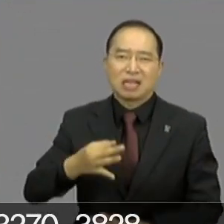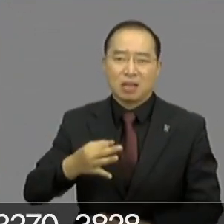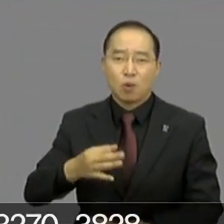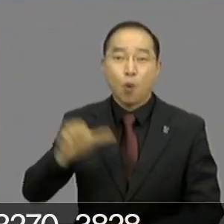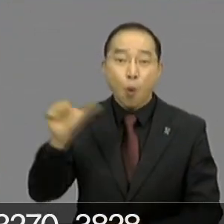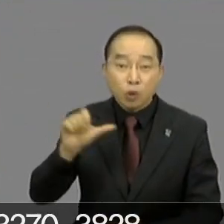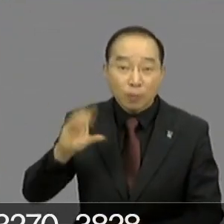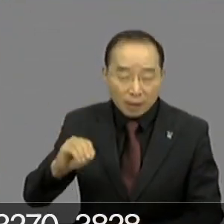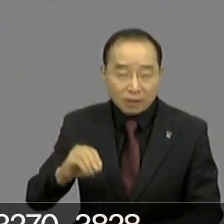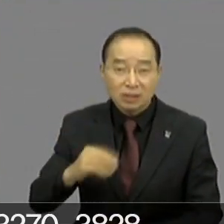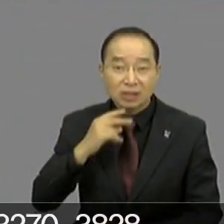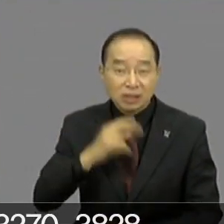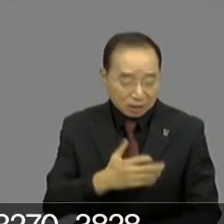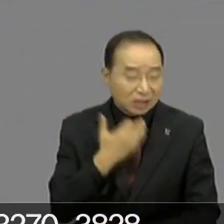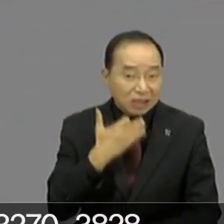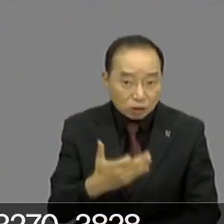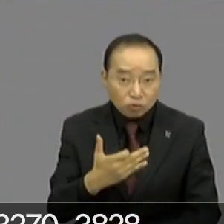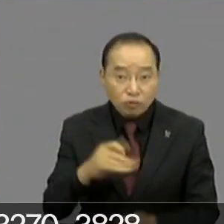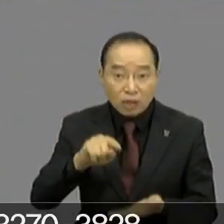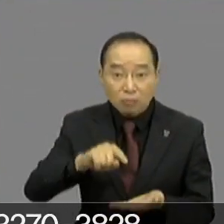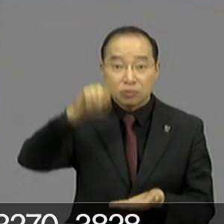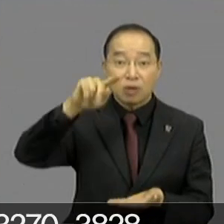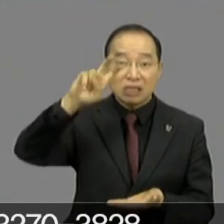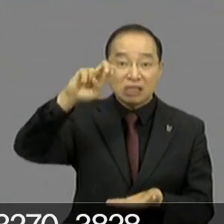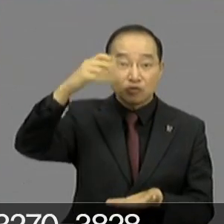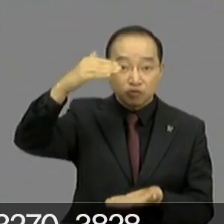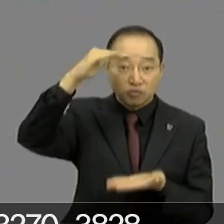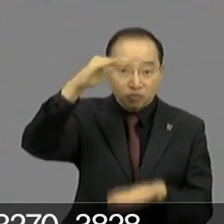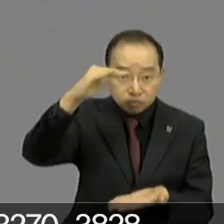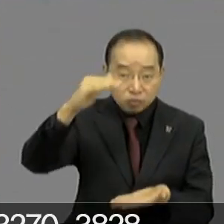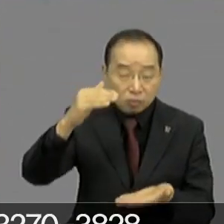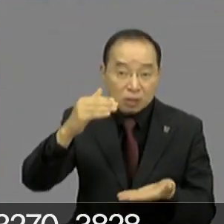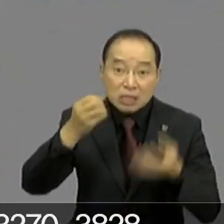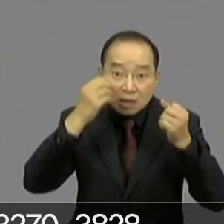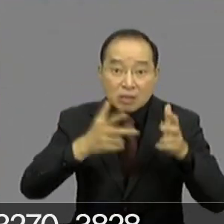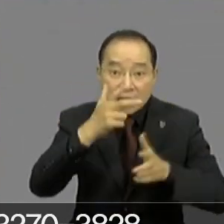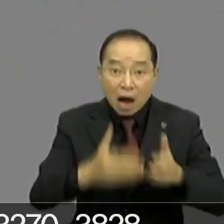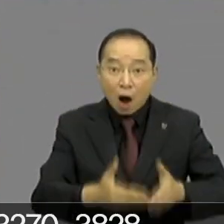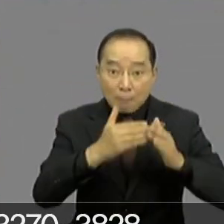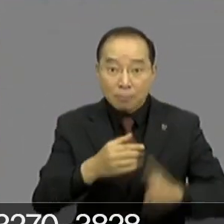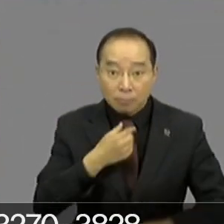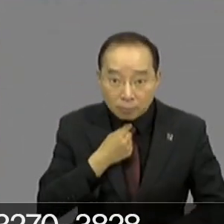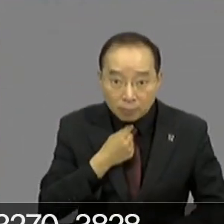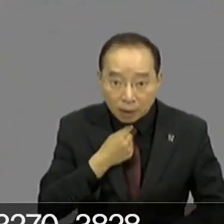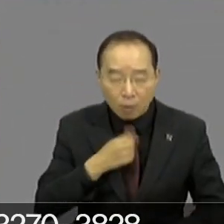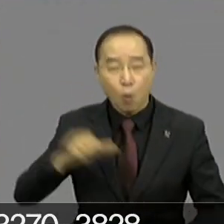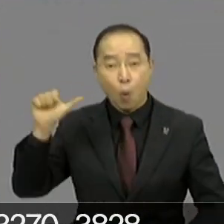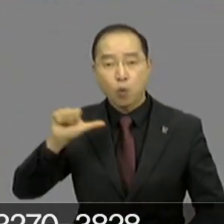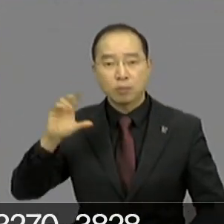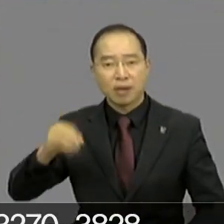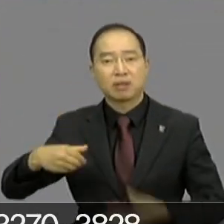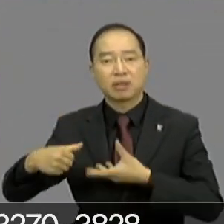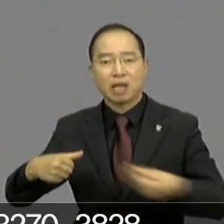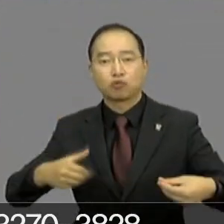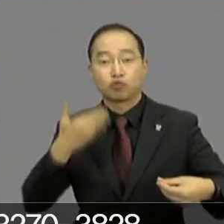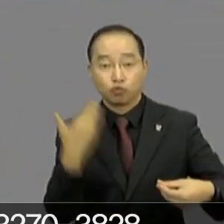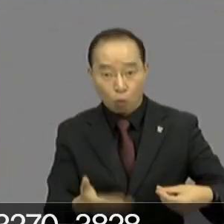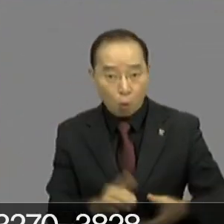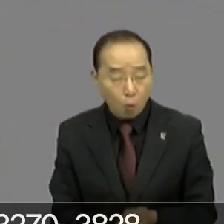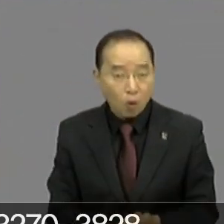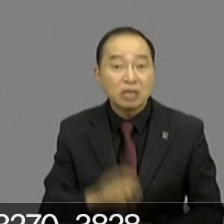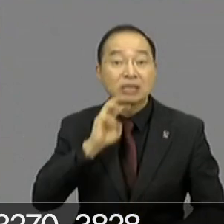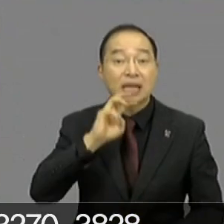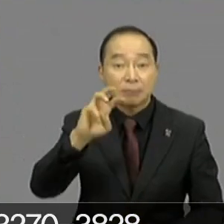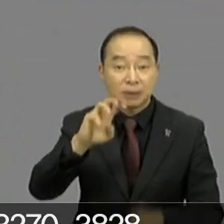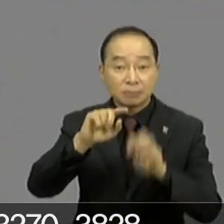19세부터 29세 까지 또 육상 5절 내차 계단은 그런 청년들에게 5천만 원을 대출해 주고 30세 부터